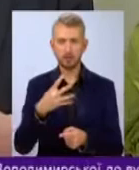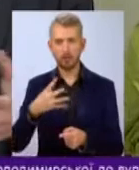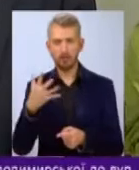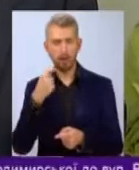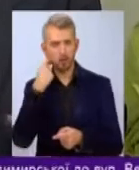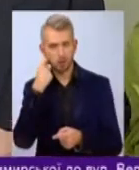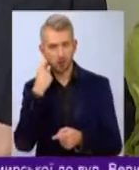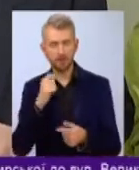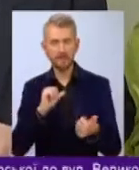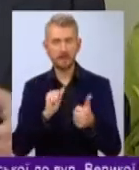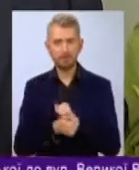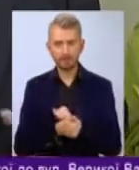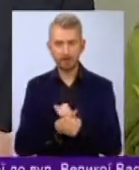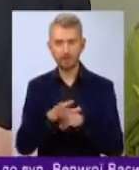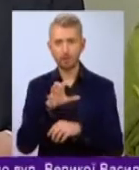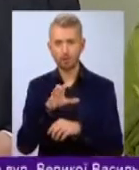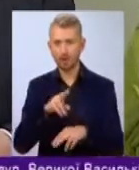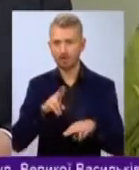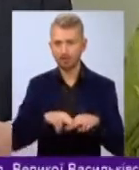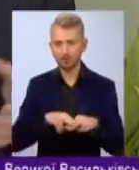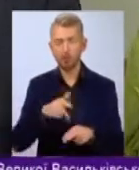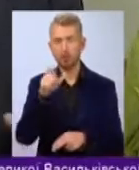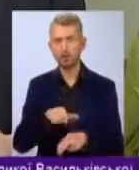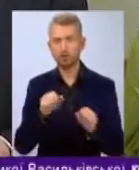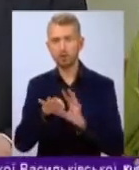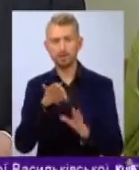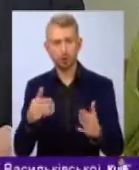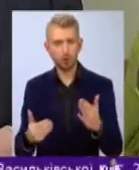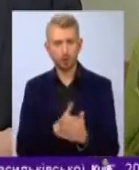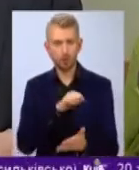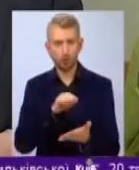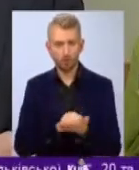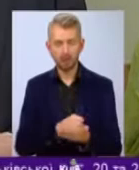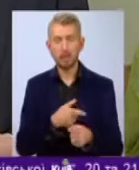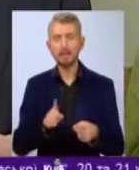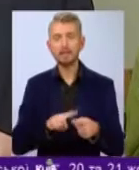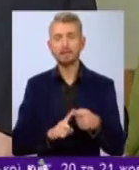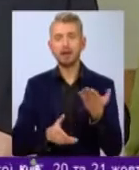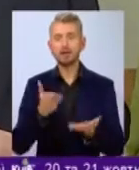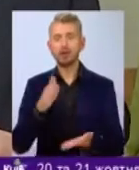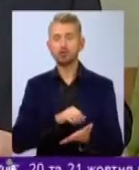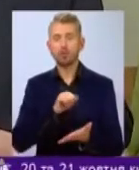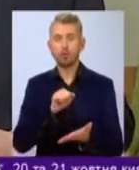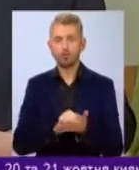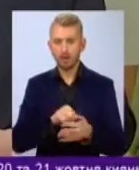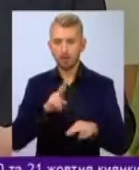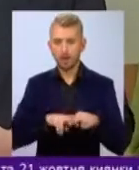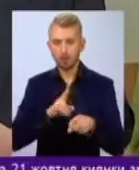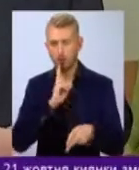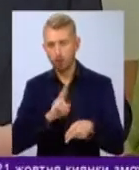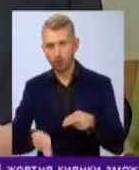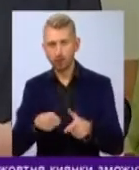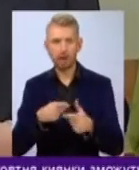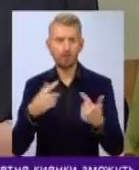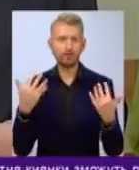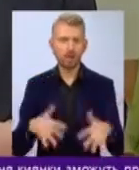25-45 років заміна фотокартки в паспорті. Громадянин може вибрати новий документ. Це, якщо документ, паспорт загублений або